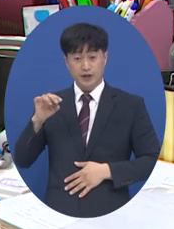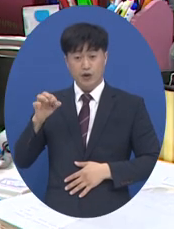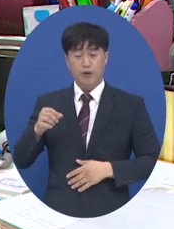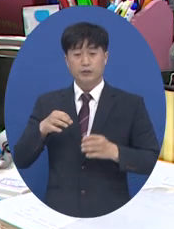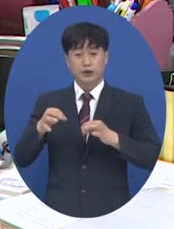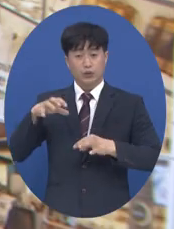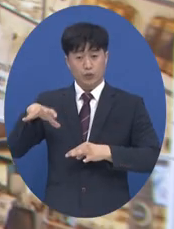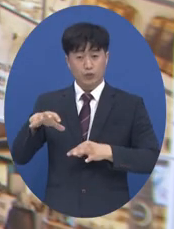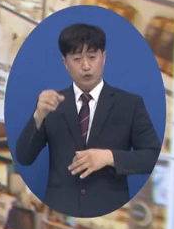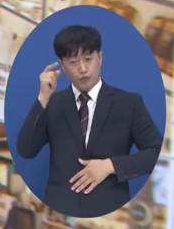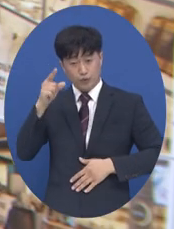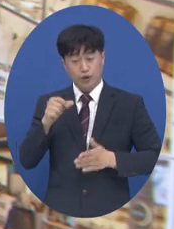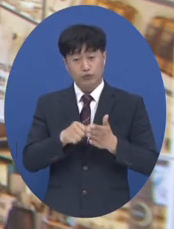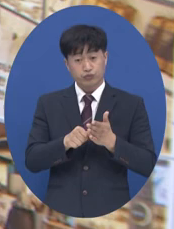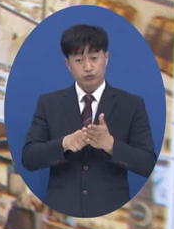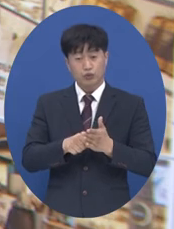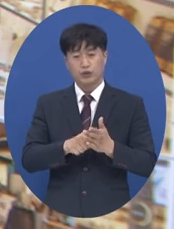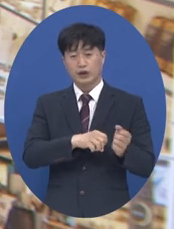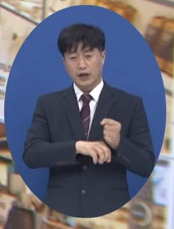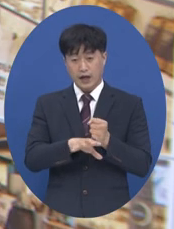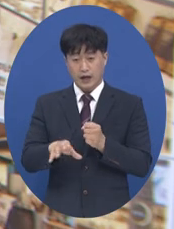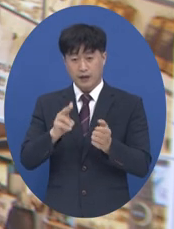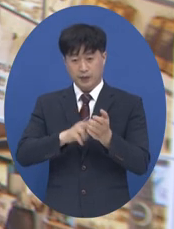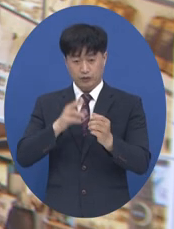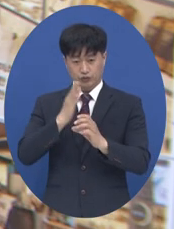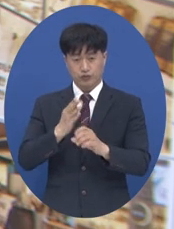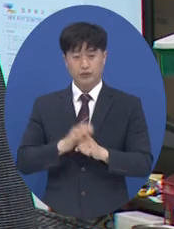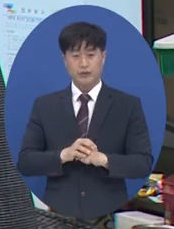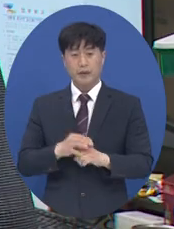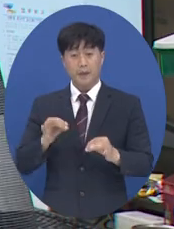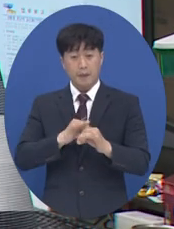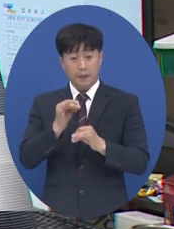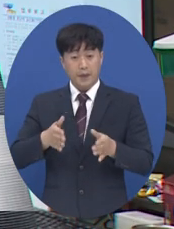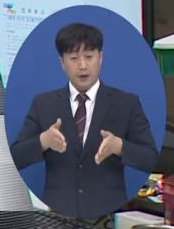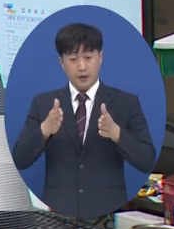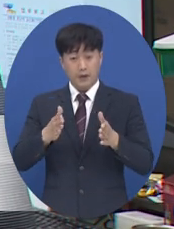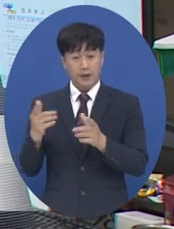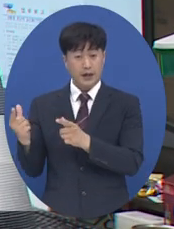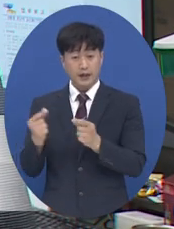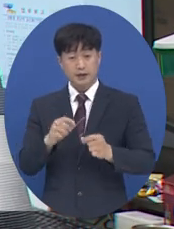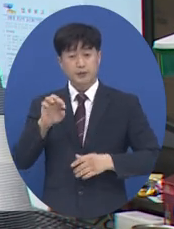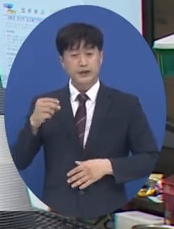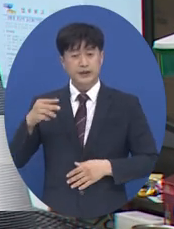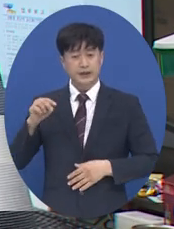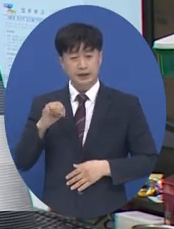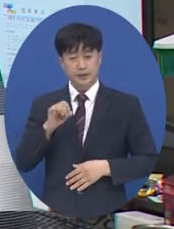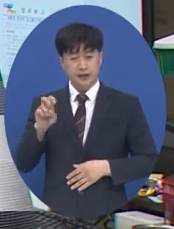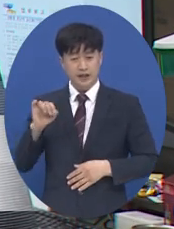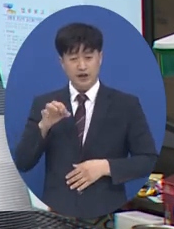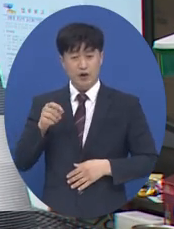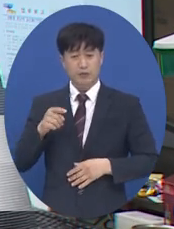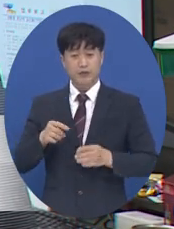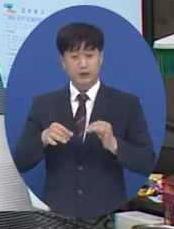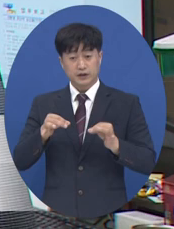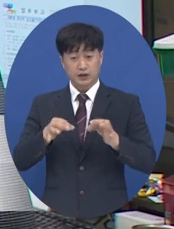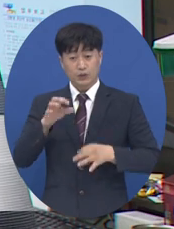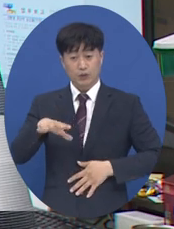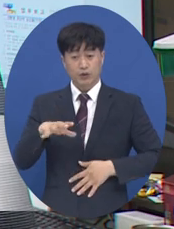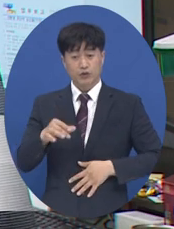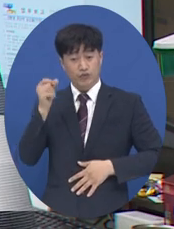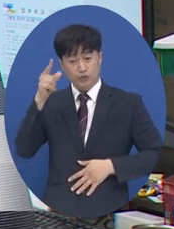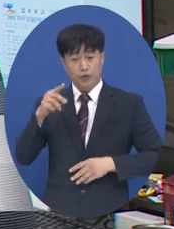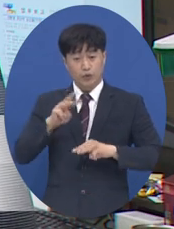농식품을 다양한 형태로 내놓고 있습니다. 시의 백화점과 같은 프리미엄 시장에서 경기도 우수